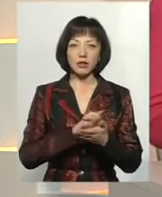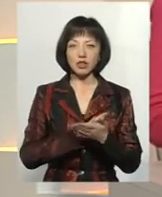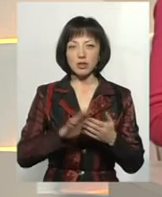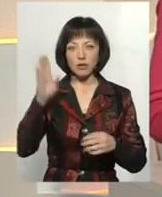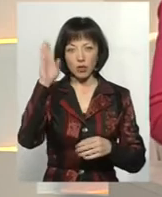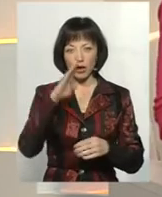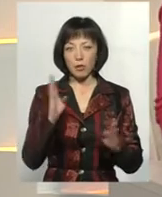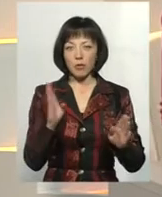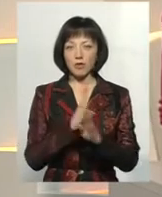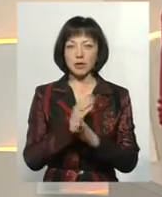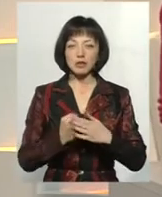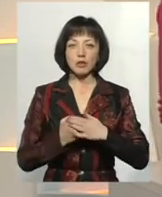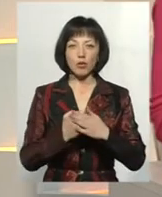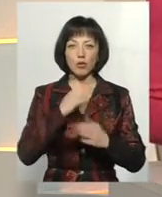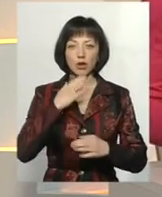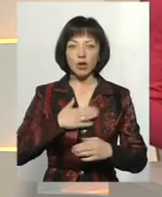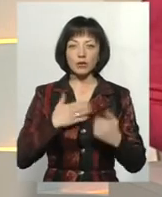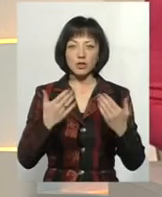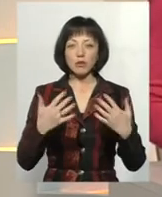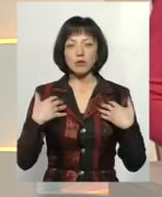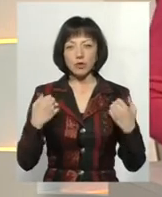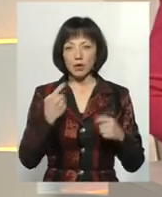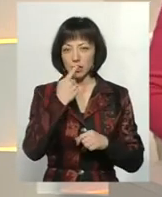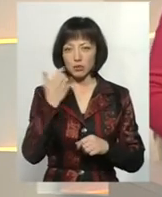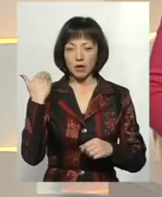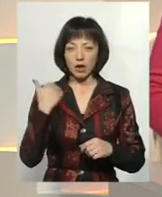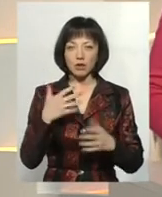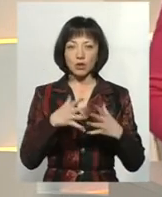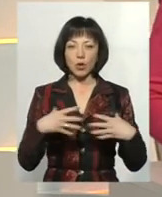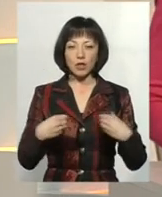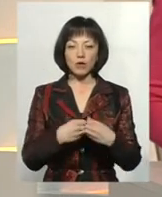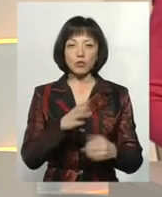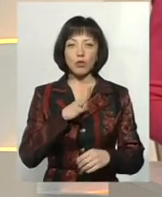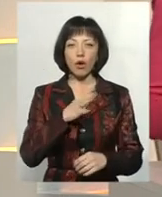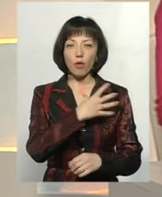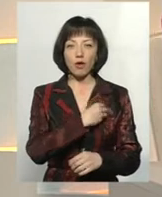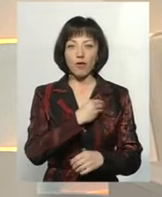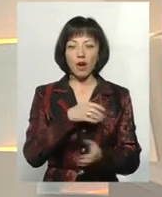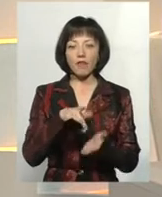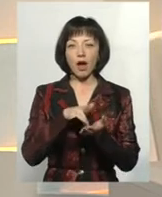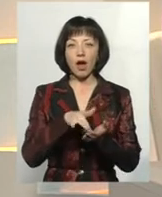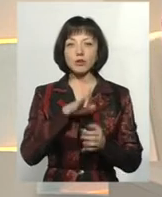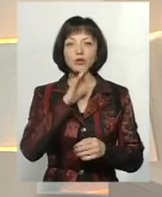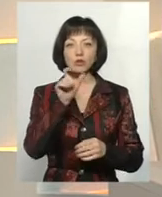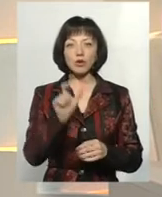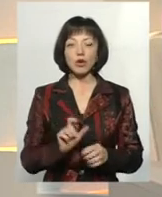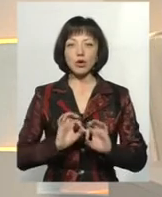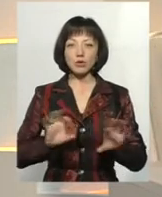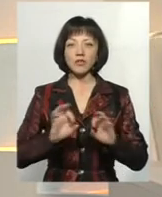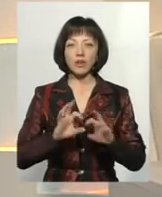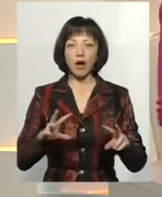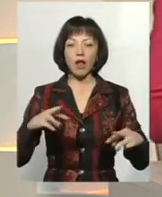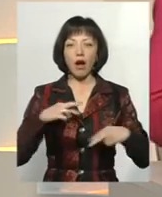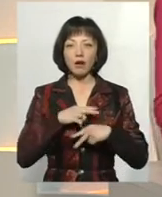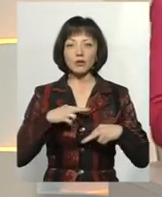запорука нашого із вами здоров'я. Нещодавно я з родиною була у Львові, і там екскурсовод розповідала про австро-угорців, які свого